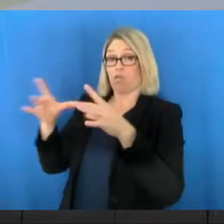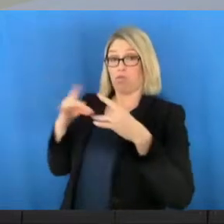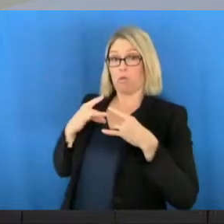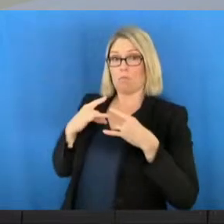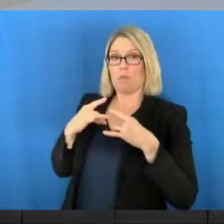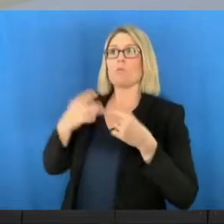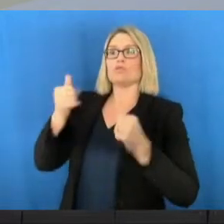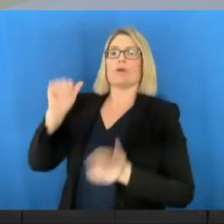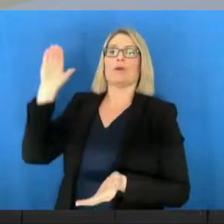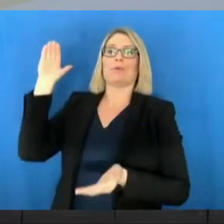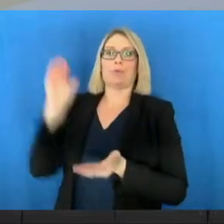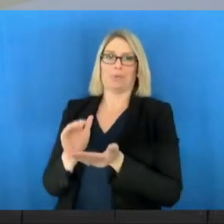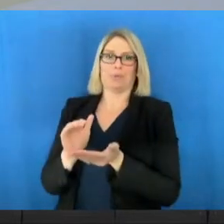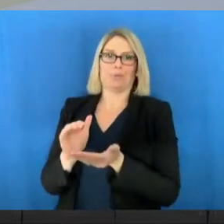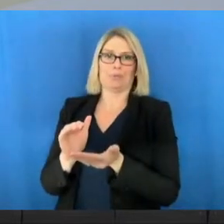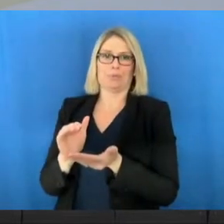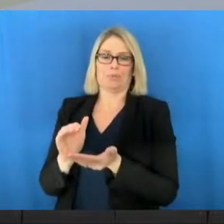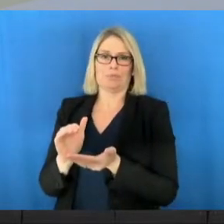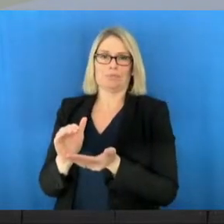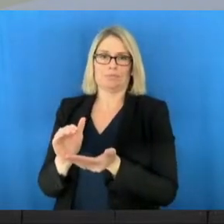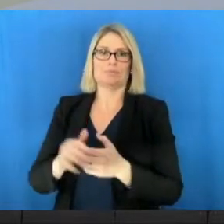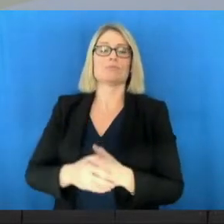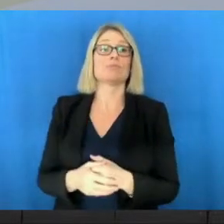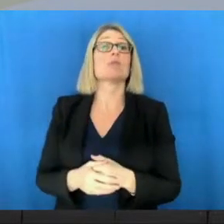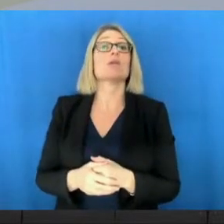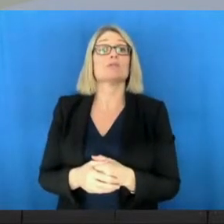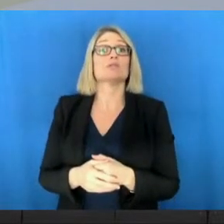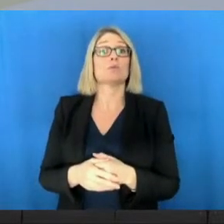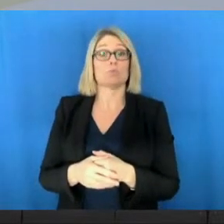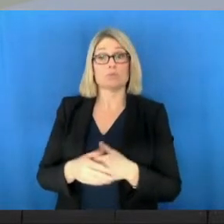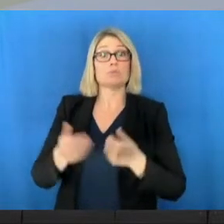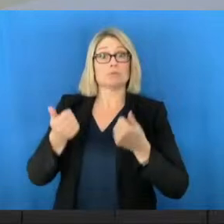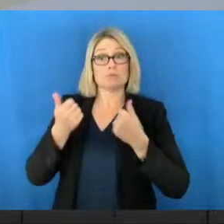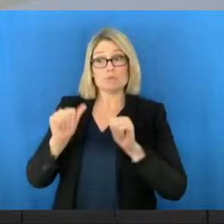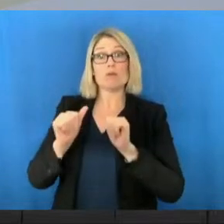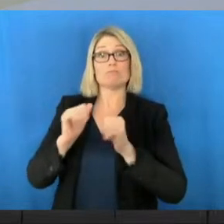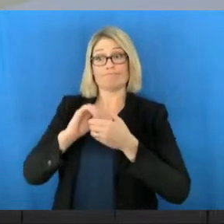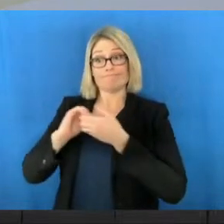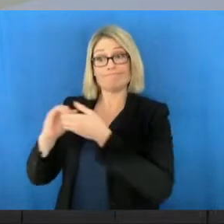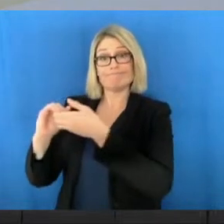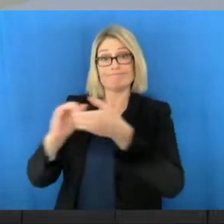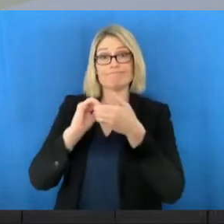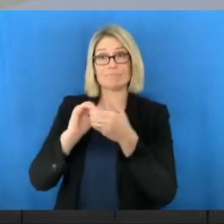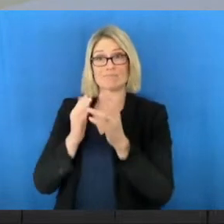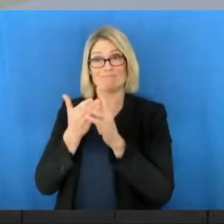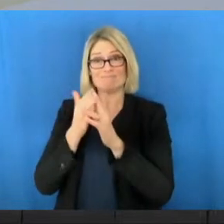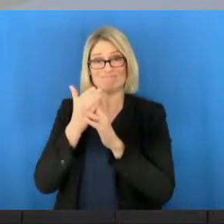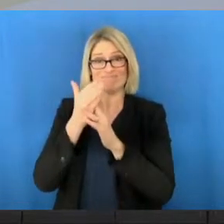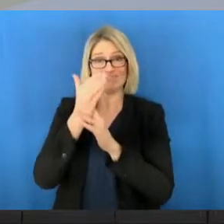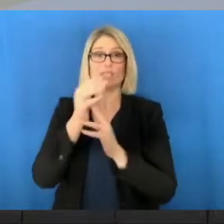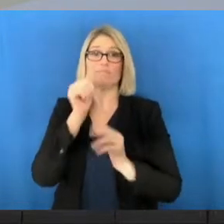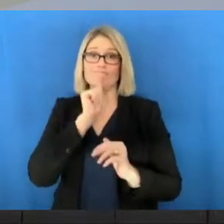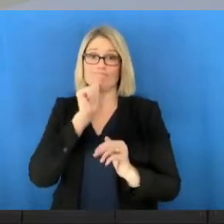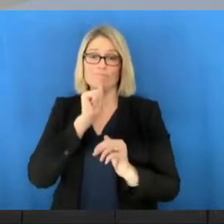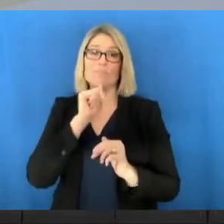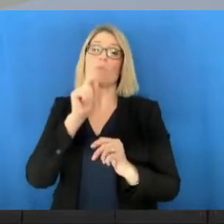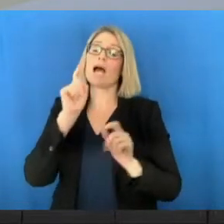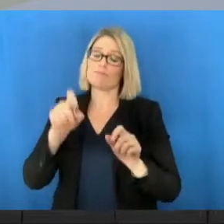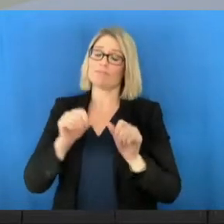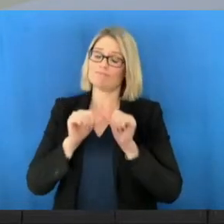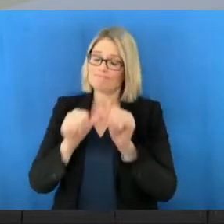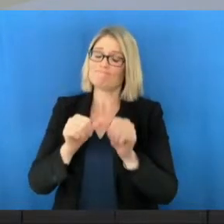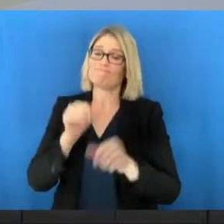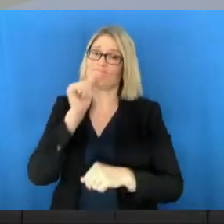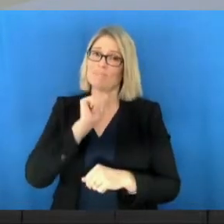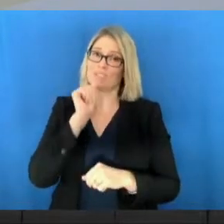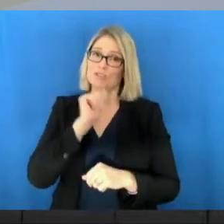transmission. So as we continue to navigate our journey with COVID-19, let us continue to be patient and continue